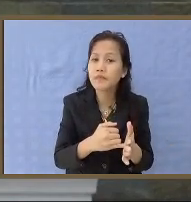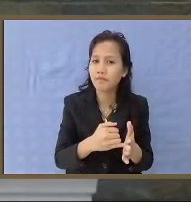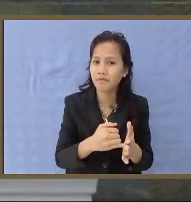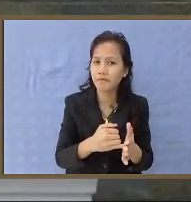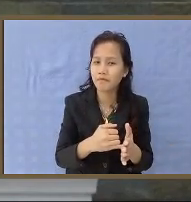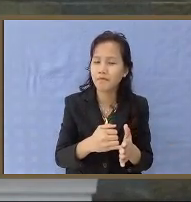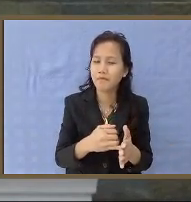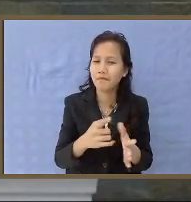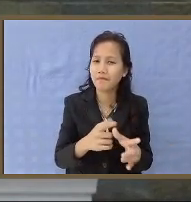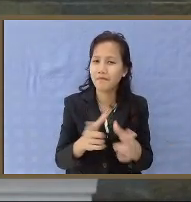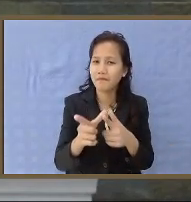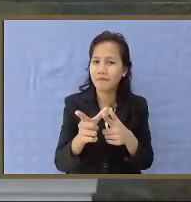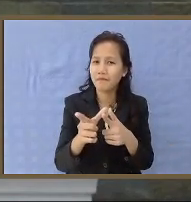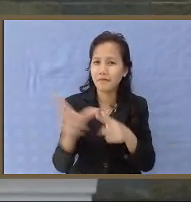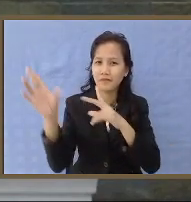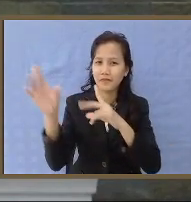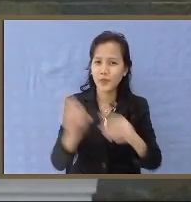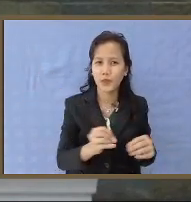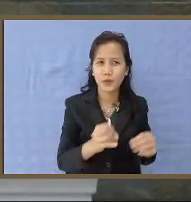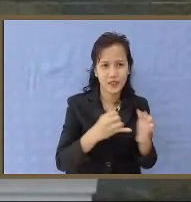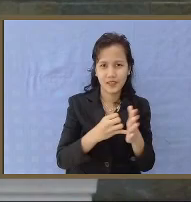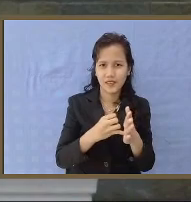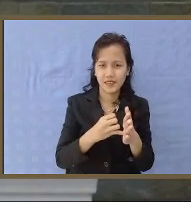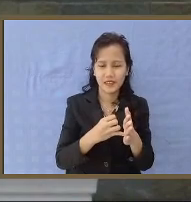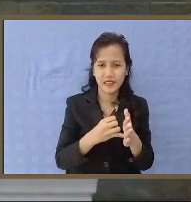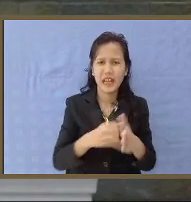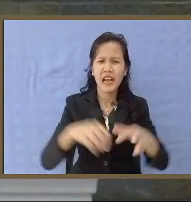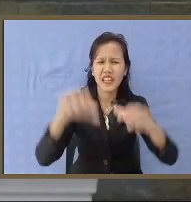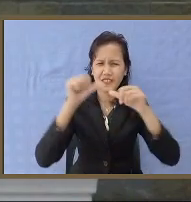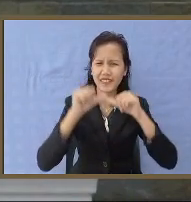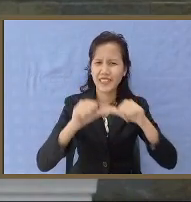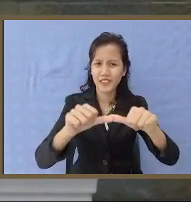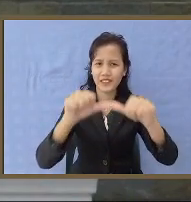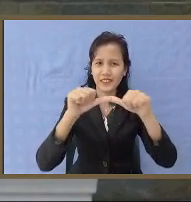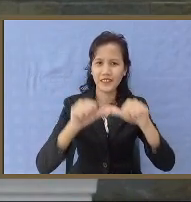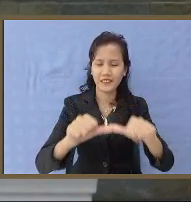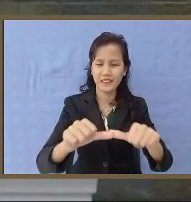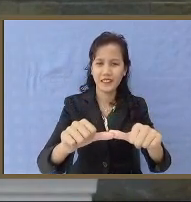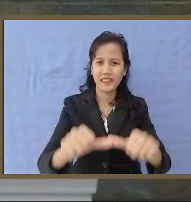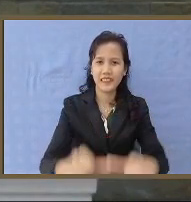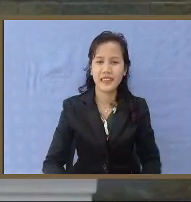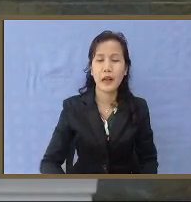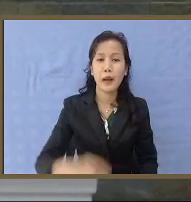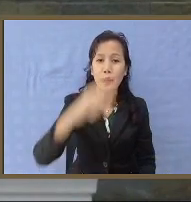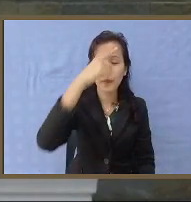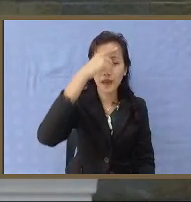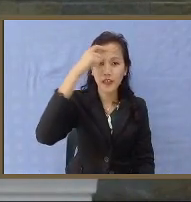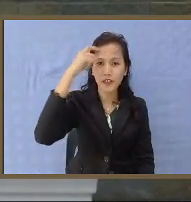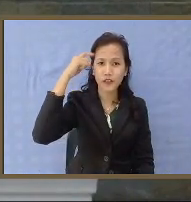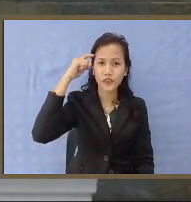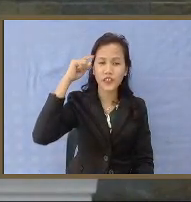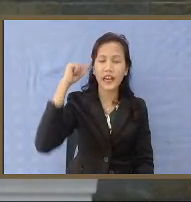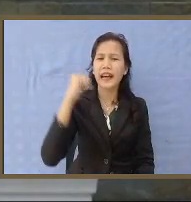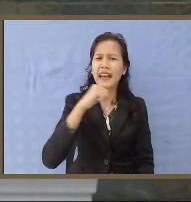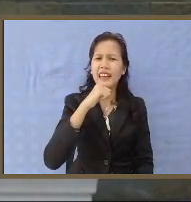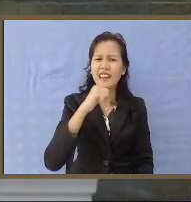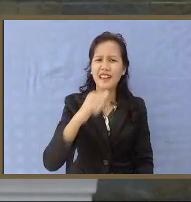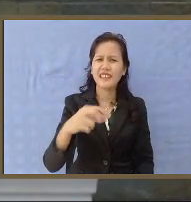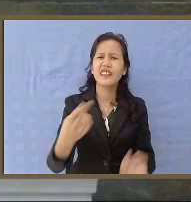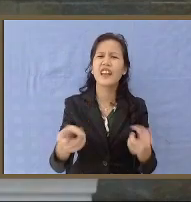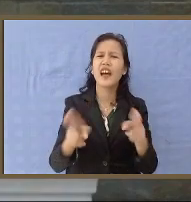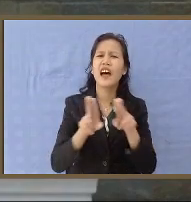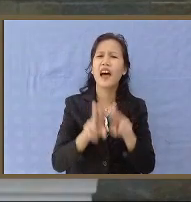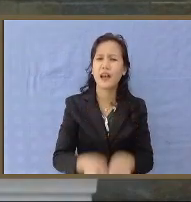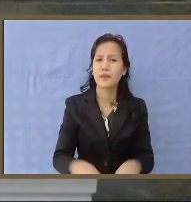it. Do it. Ipagpatuloy mo yan. Sapagkat hindi mangyayari yan. Now, at the end,